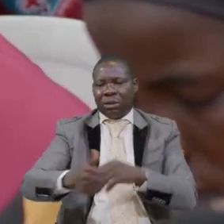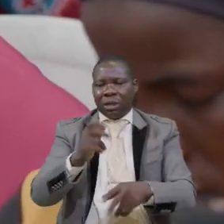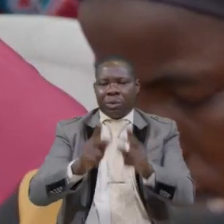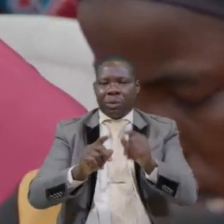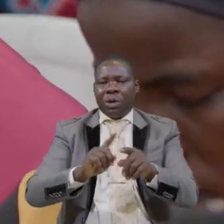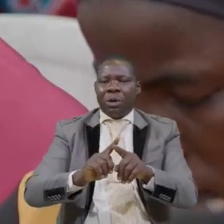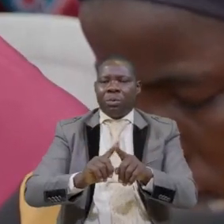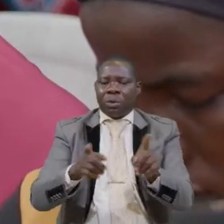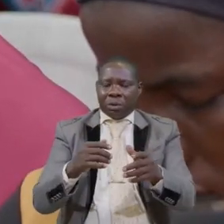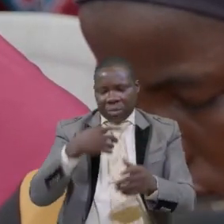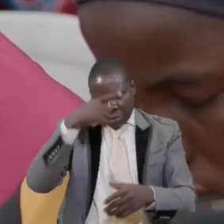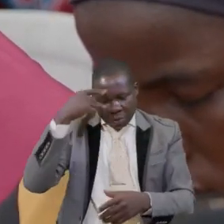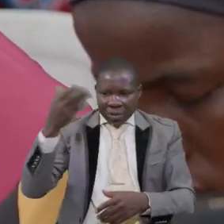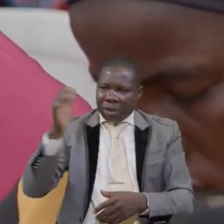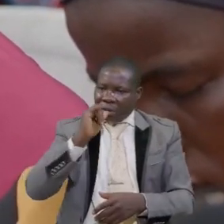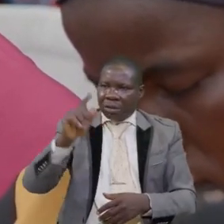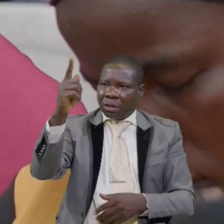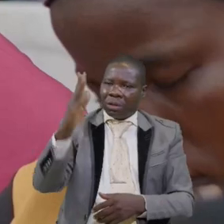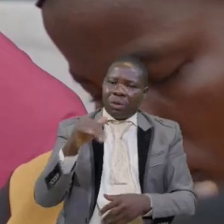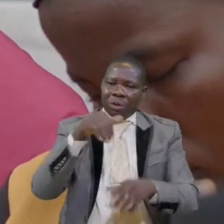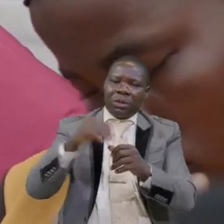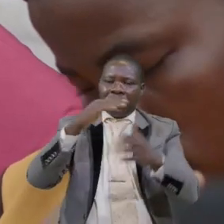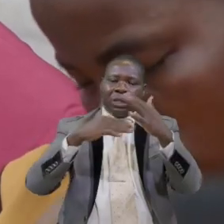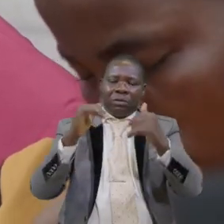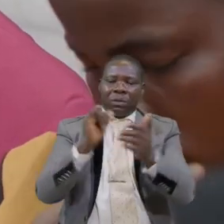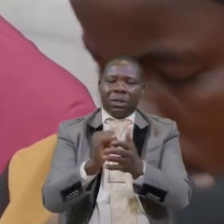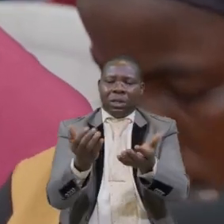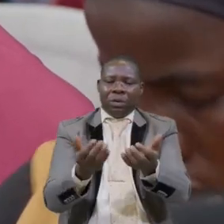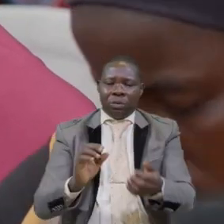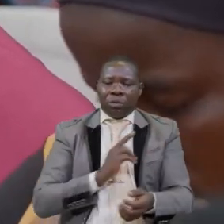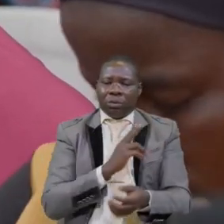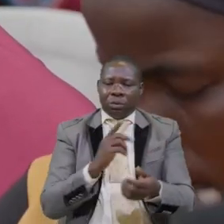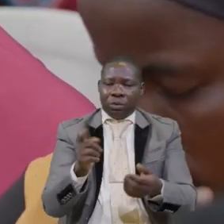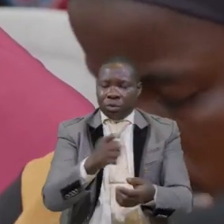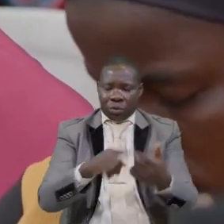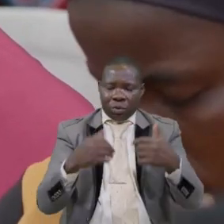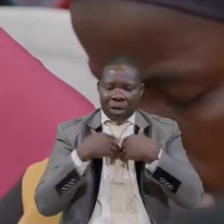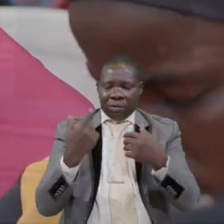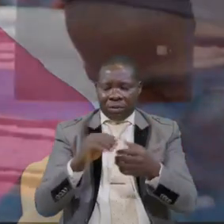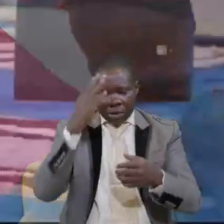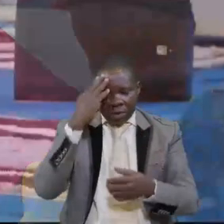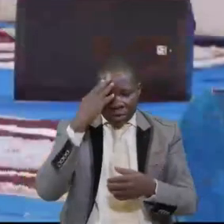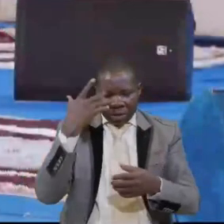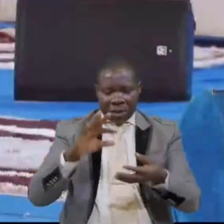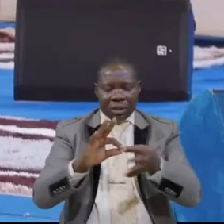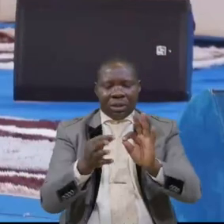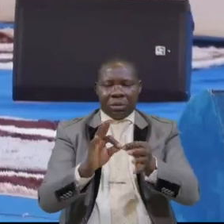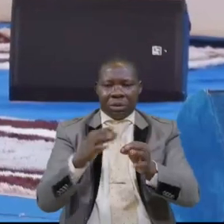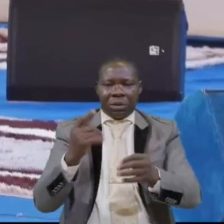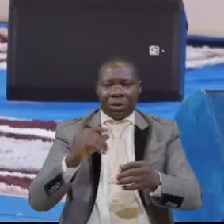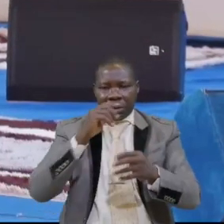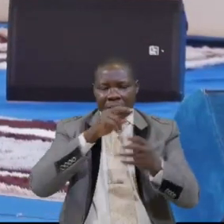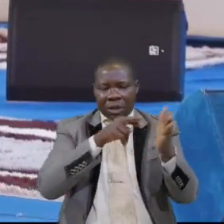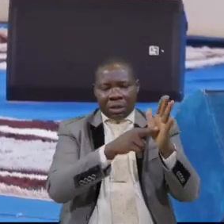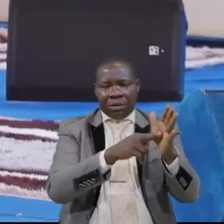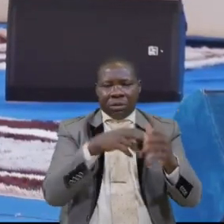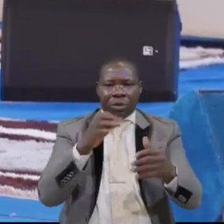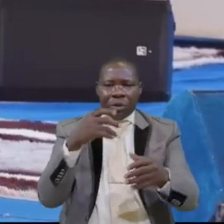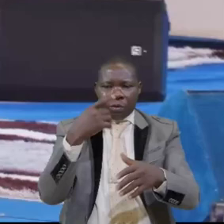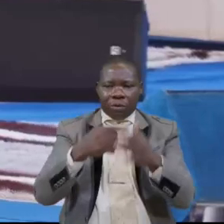qu'il y a un Dieu au ciel qui veut que tu aies la connaissance, l'interprétation, la révélation de ce que tu